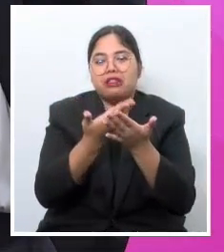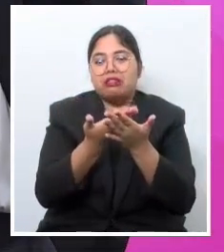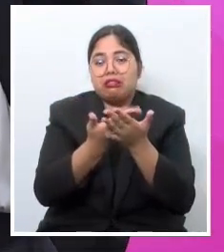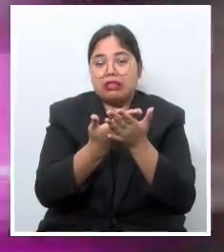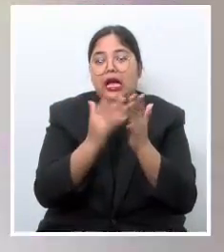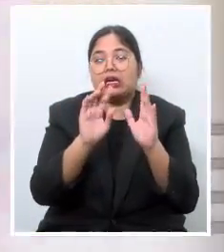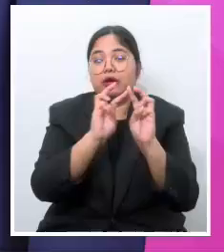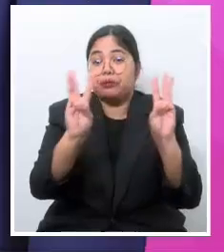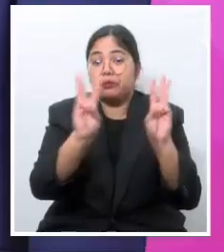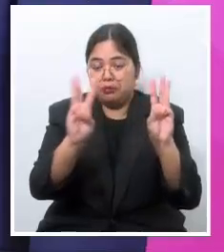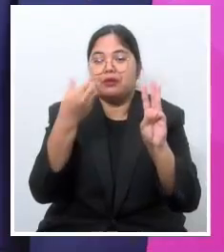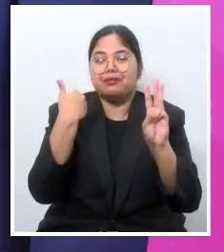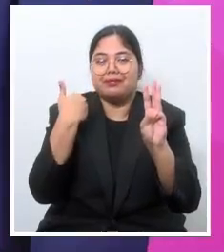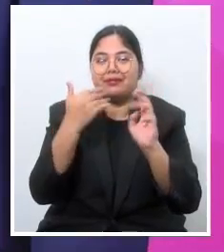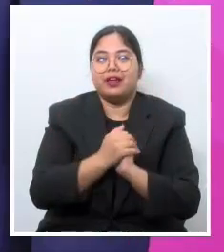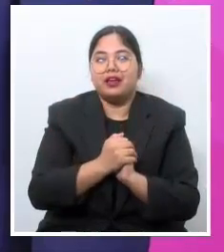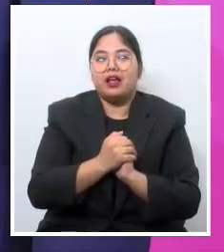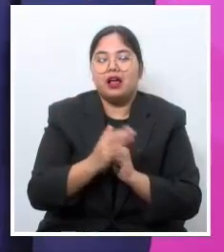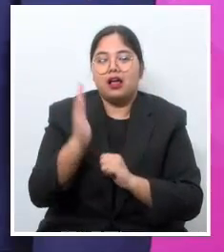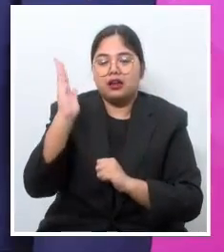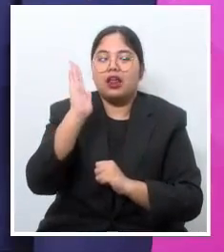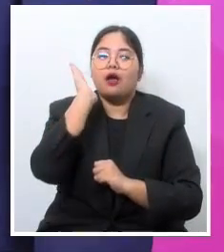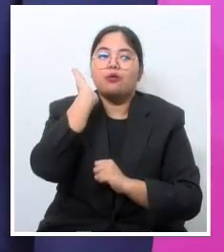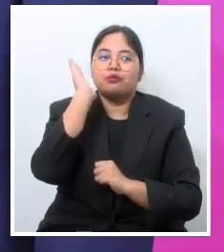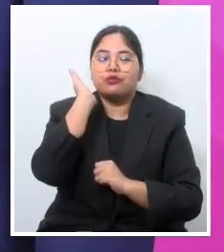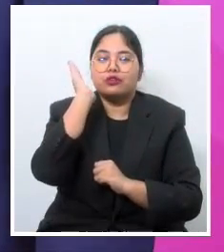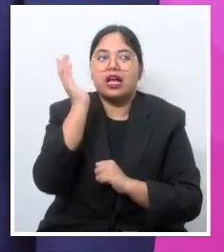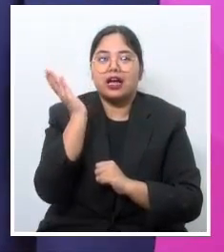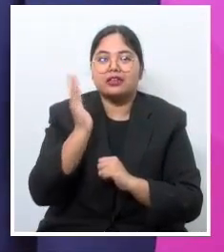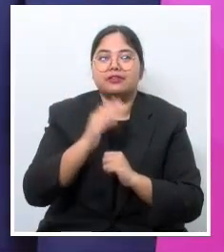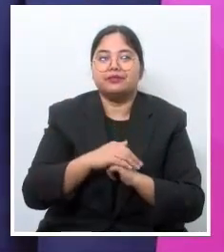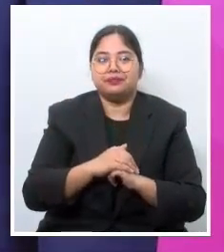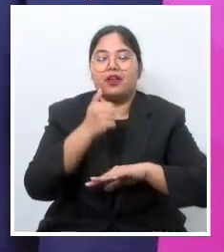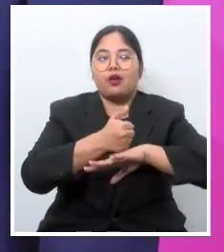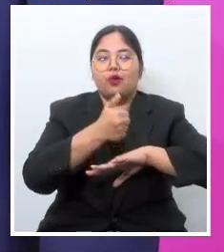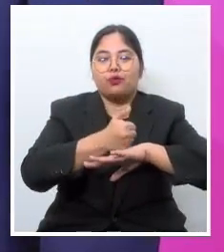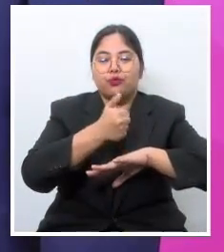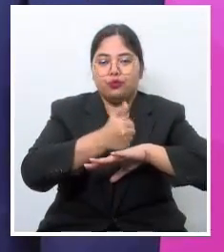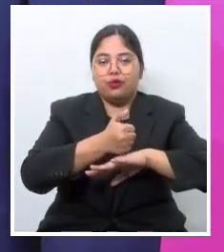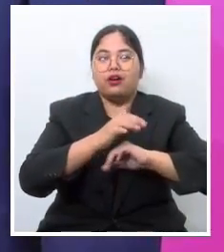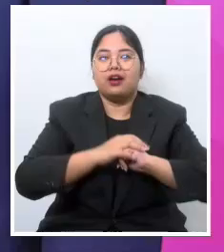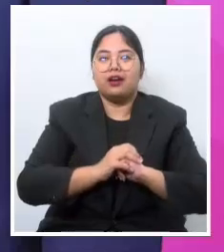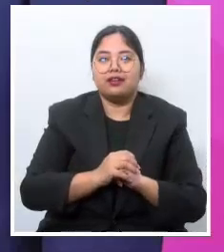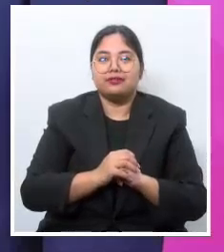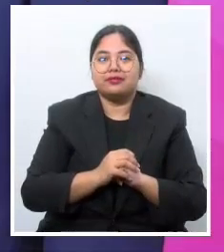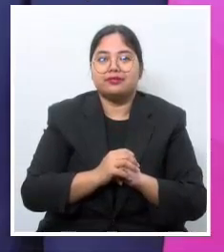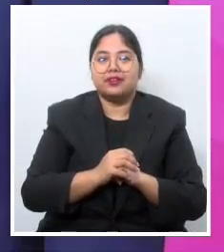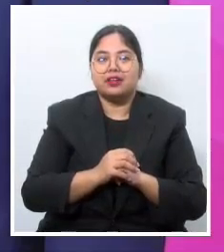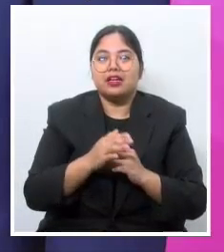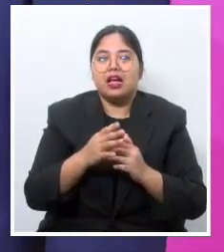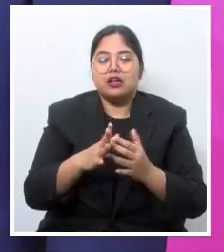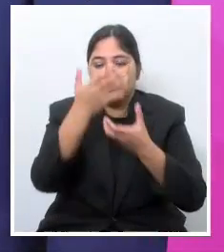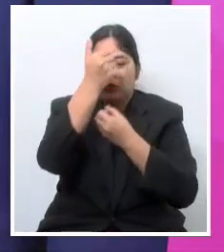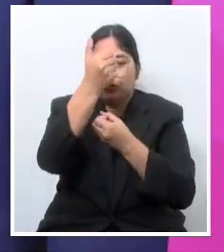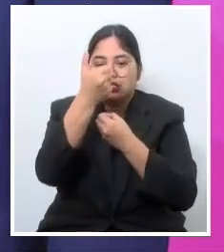bitcoinศาราดรรติกรยิ้มนิรันดร์คณบดีสถาบันวิทยสิริเมธีผู้มีความสนใจ